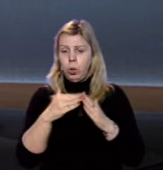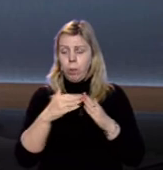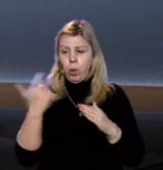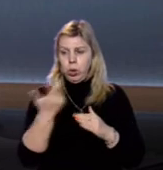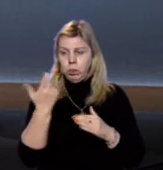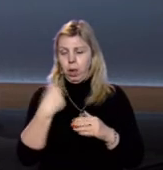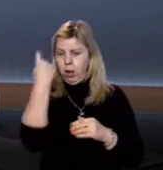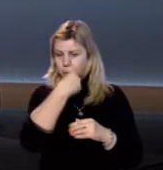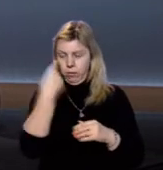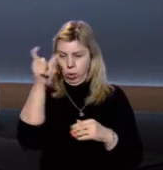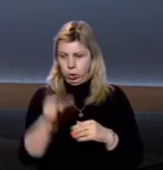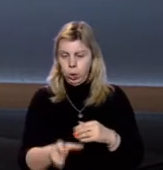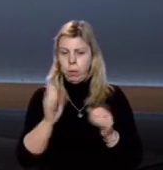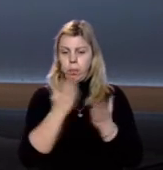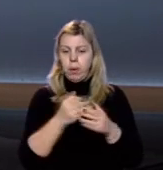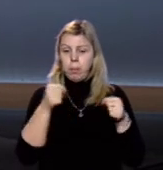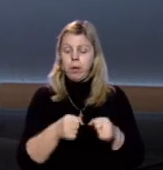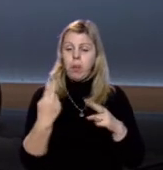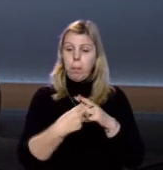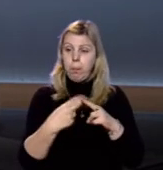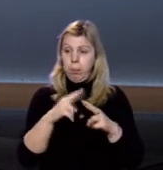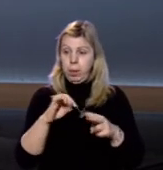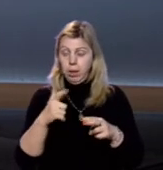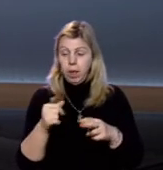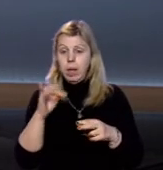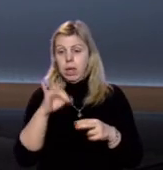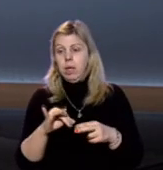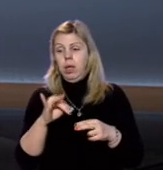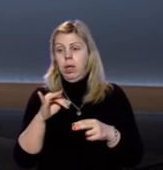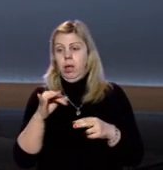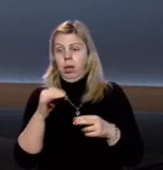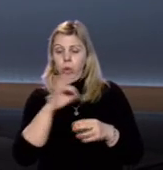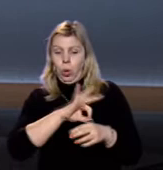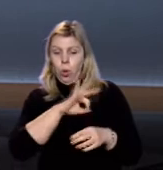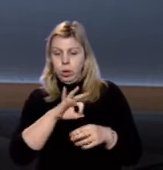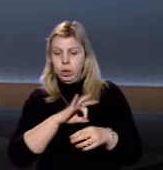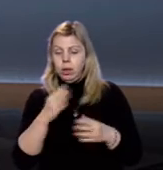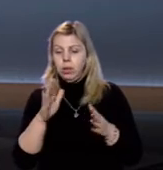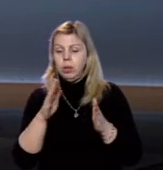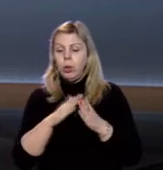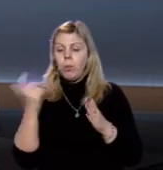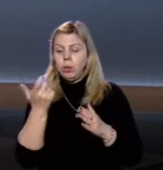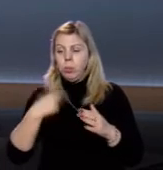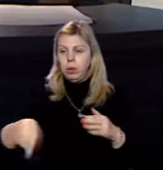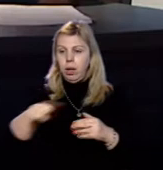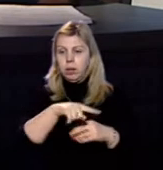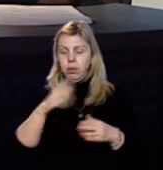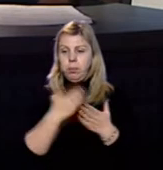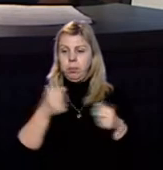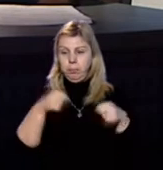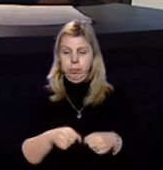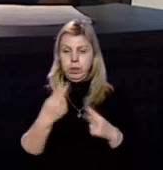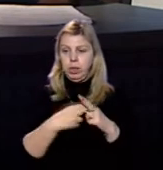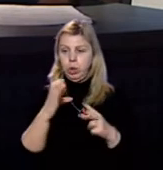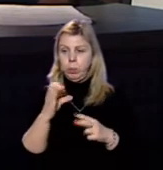домогосподарство або фізична особа може мати і право на пільгу, і враховуючи відповідно доходи кількість членів домогосподарства, в нього може виникати і право на